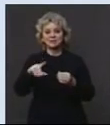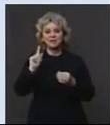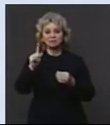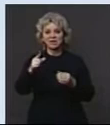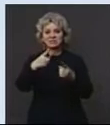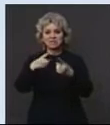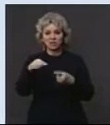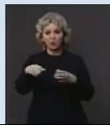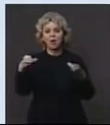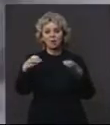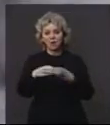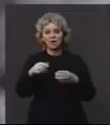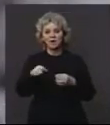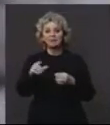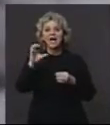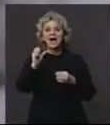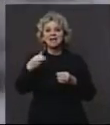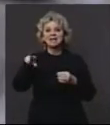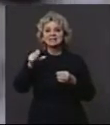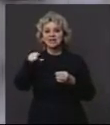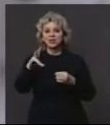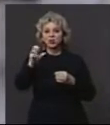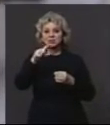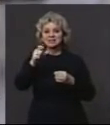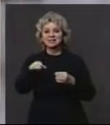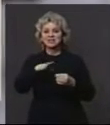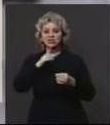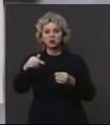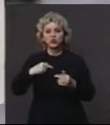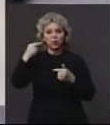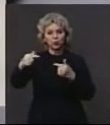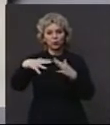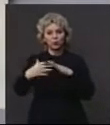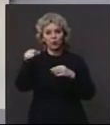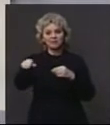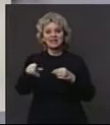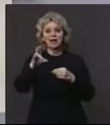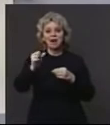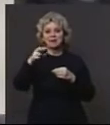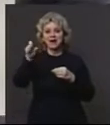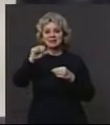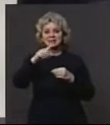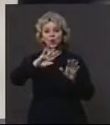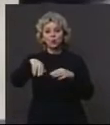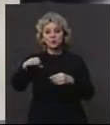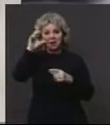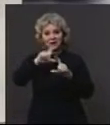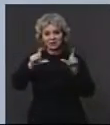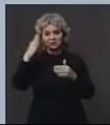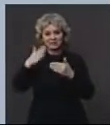1151-го стрелкового полка. Александра Назадзе – девушка из глухого села в Абхазии. После окончания военно-политической